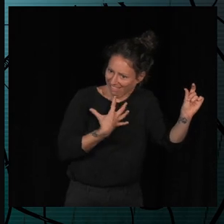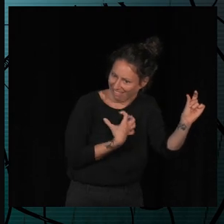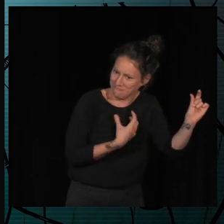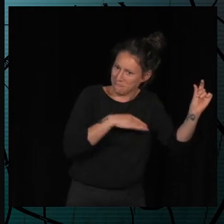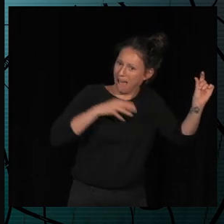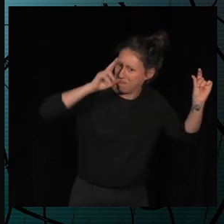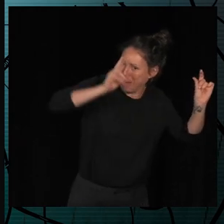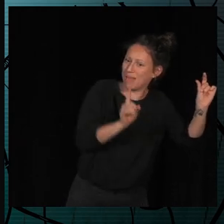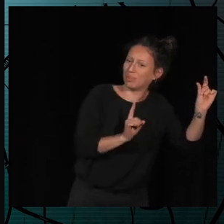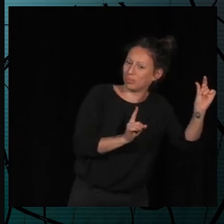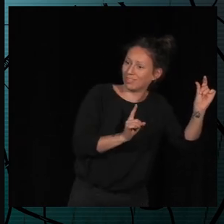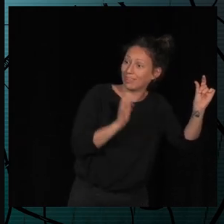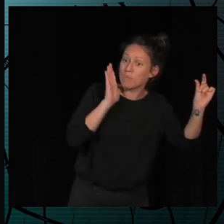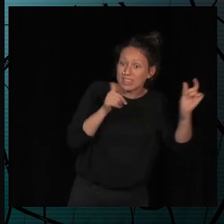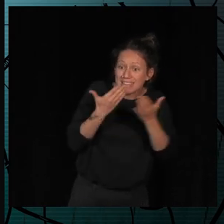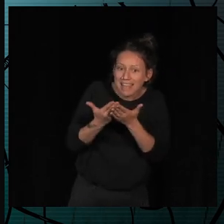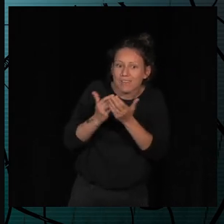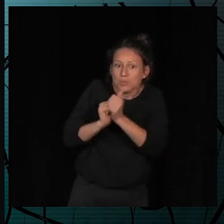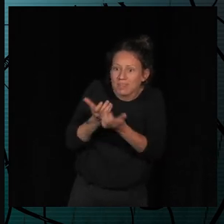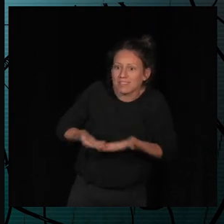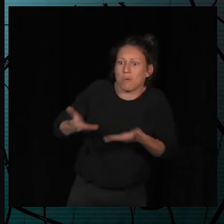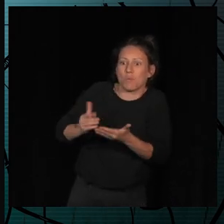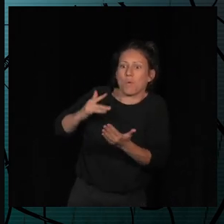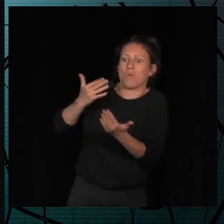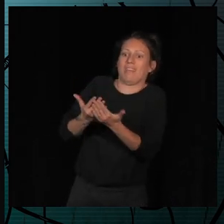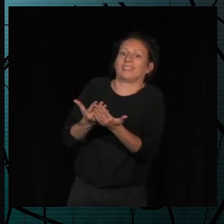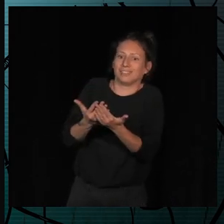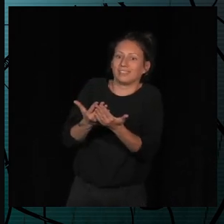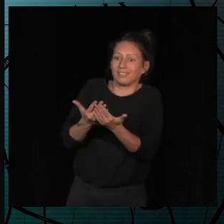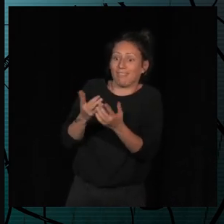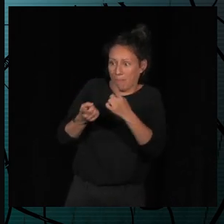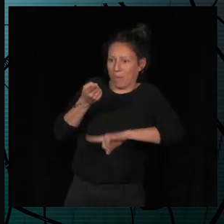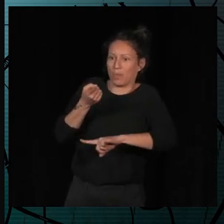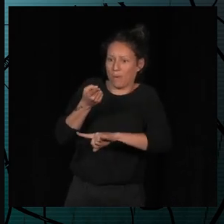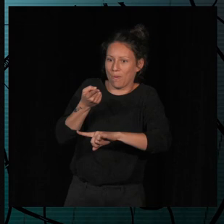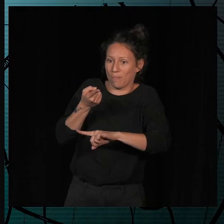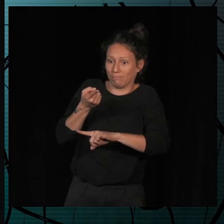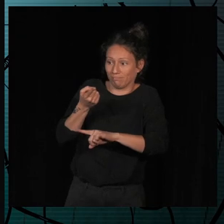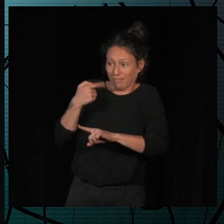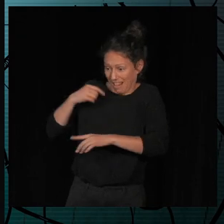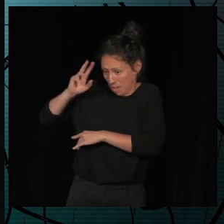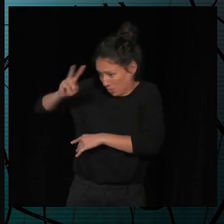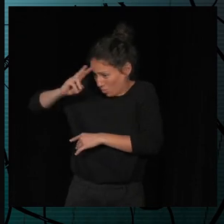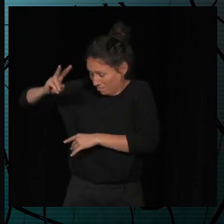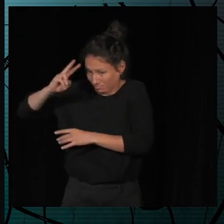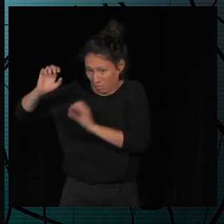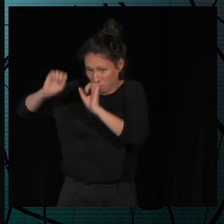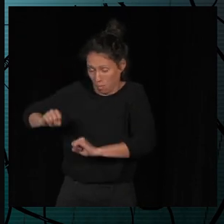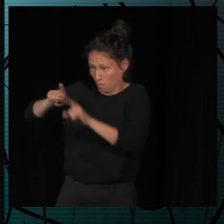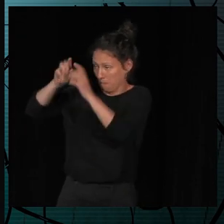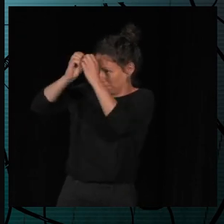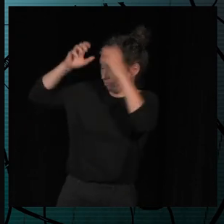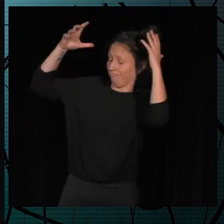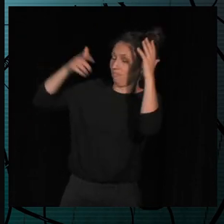dans le cadre de ce qui est représenté d'abord dans le cadre du jeu lui-même et s'il y a généralisation dans le cadre de ce que représente le